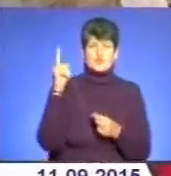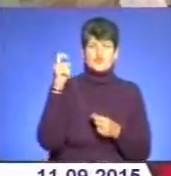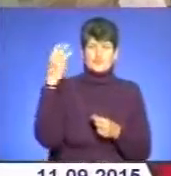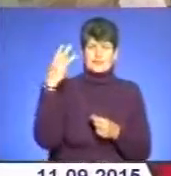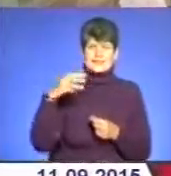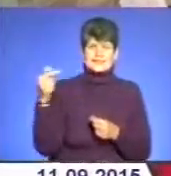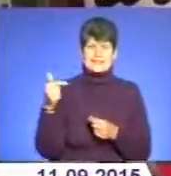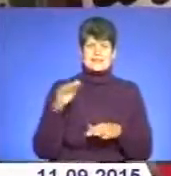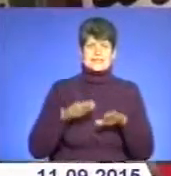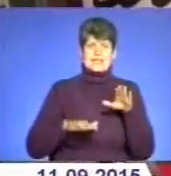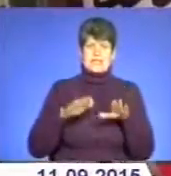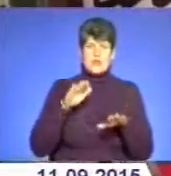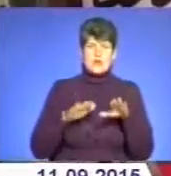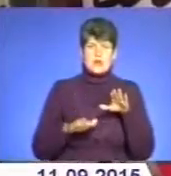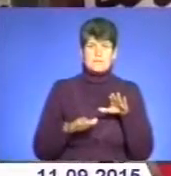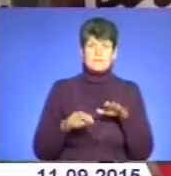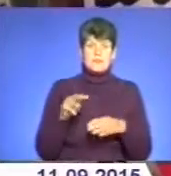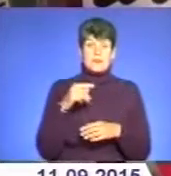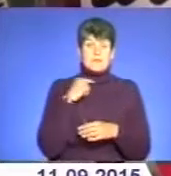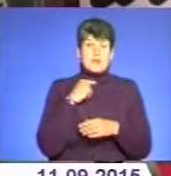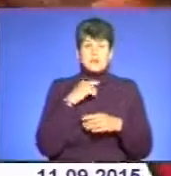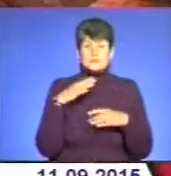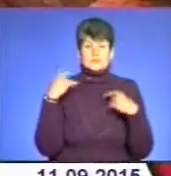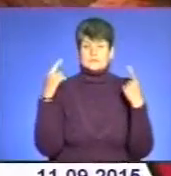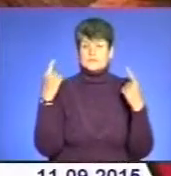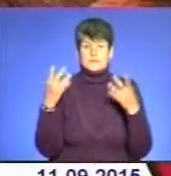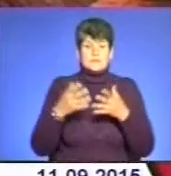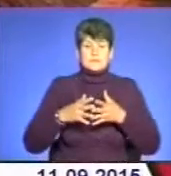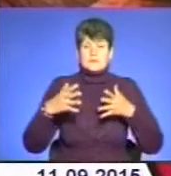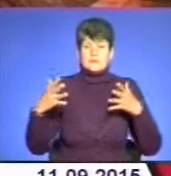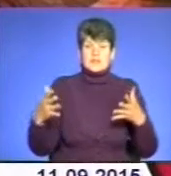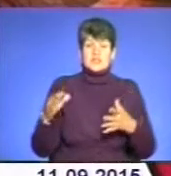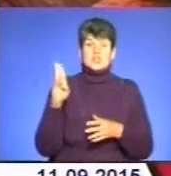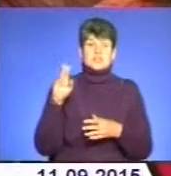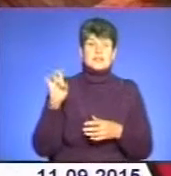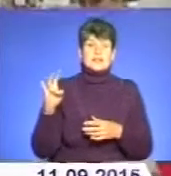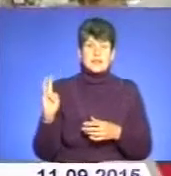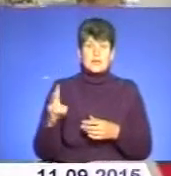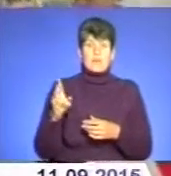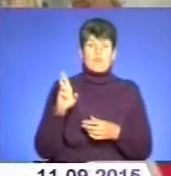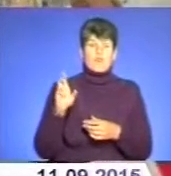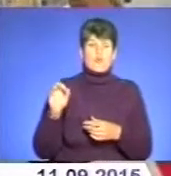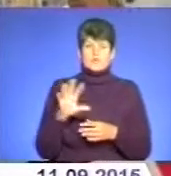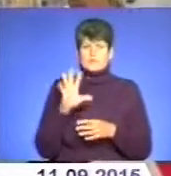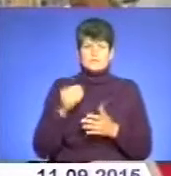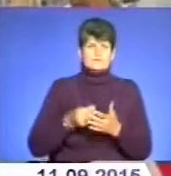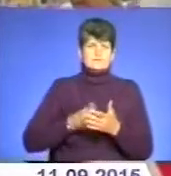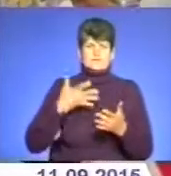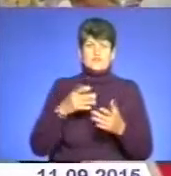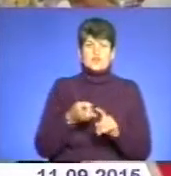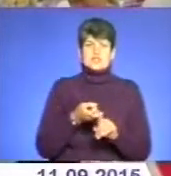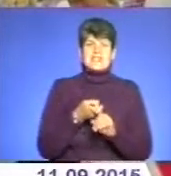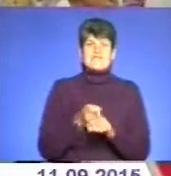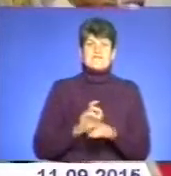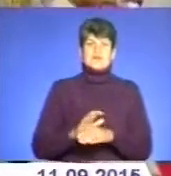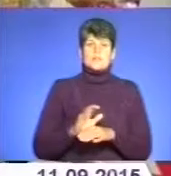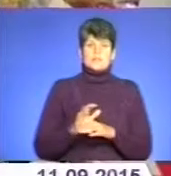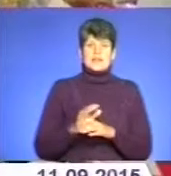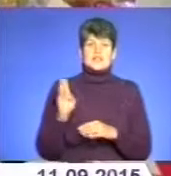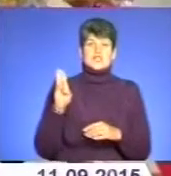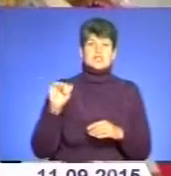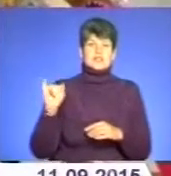кілограм. М'ясо взагалі виросло в ціні. Скажімо, шинки, бочки стали дуже дорогі. Все залежить від виробника. Шинка